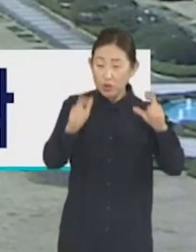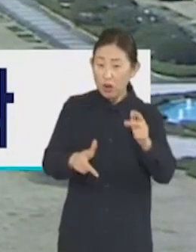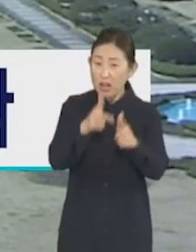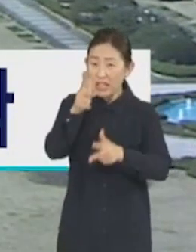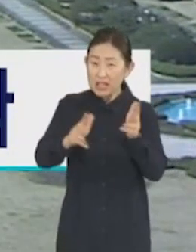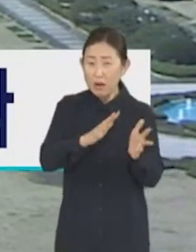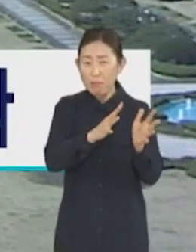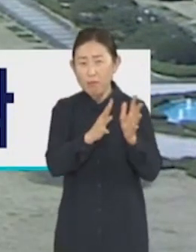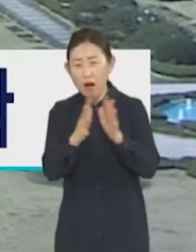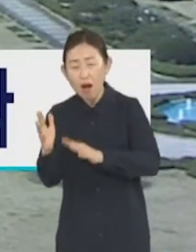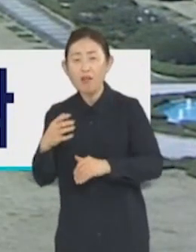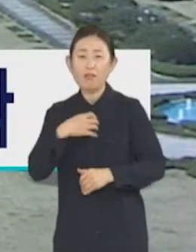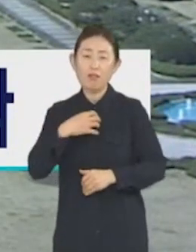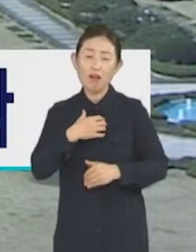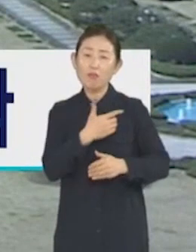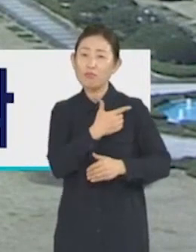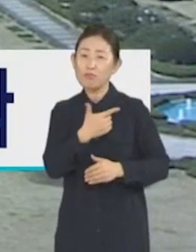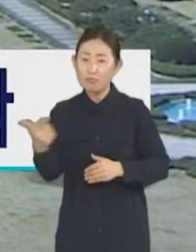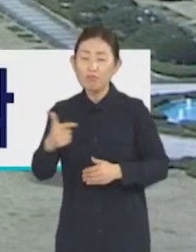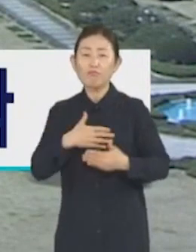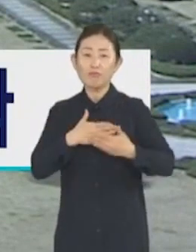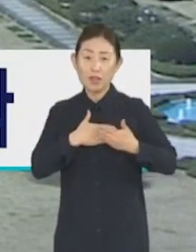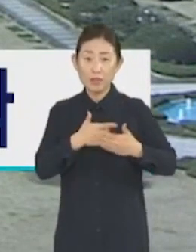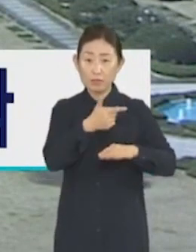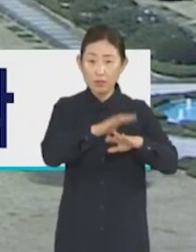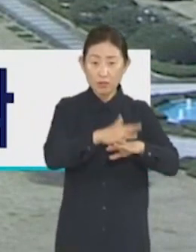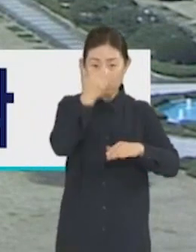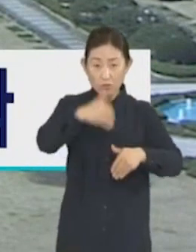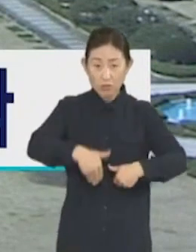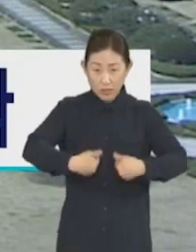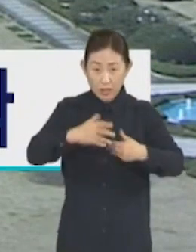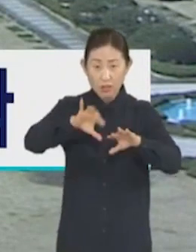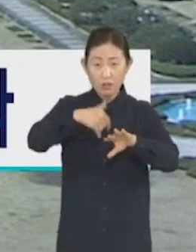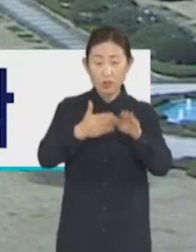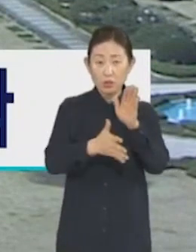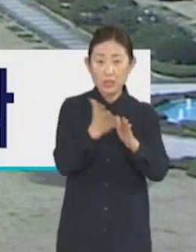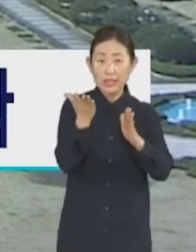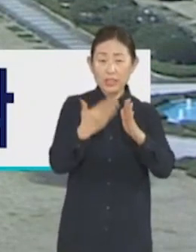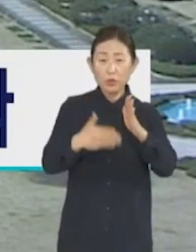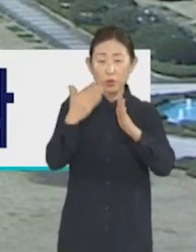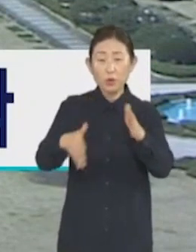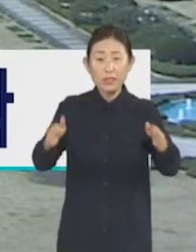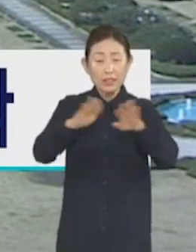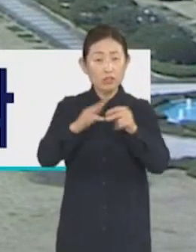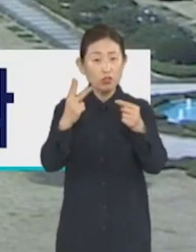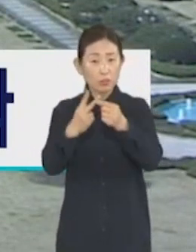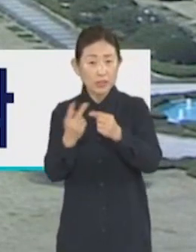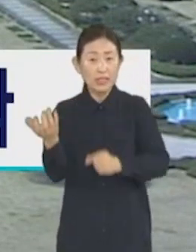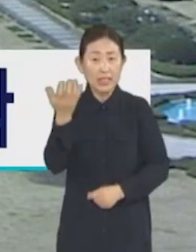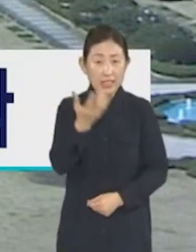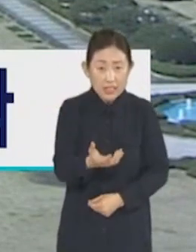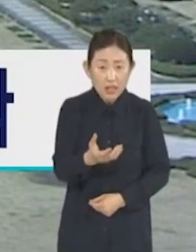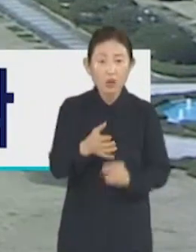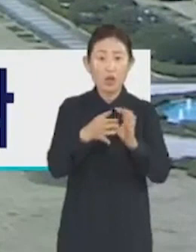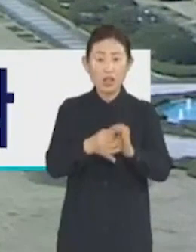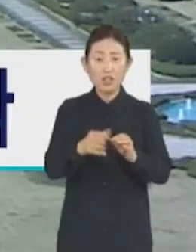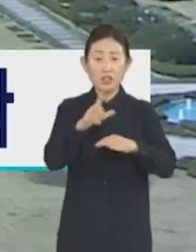사업이 흔들리고 있습니다. 특히 대전 충남 혁신도시 공공기관 2차 이전 등 균형 발전을